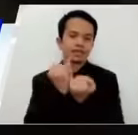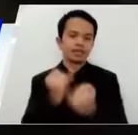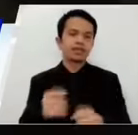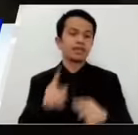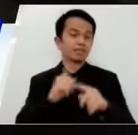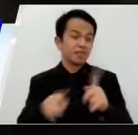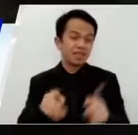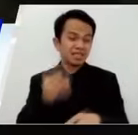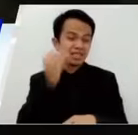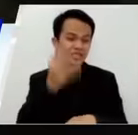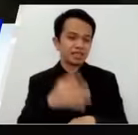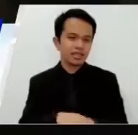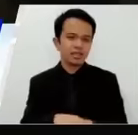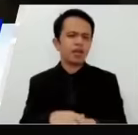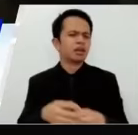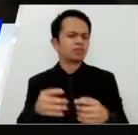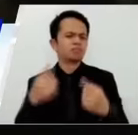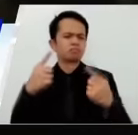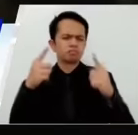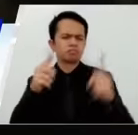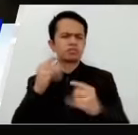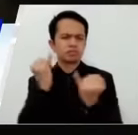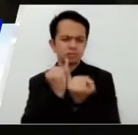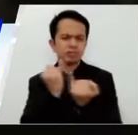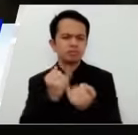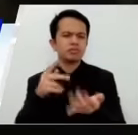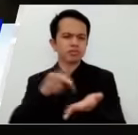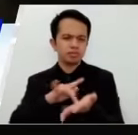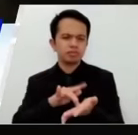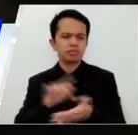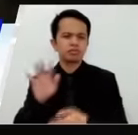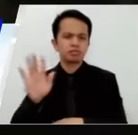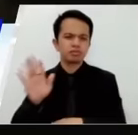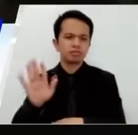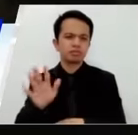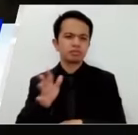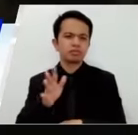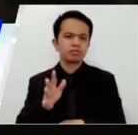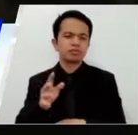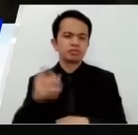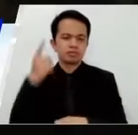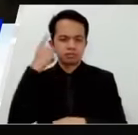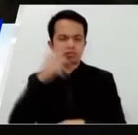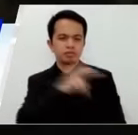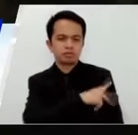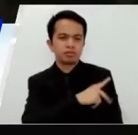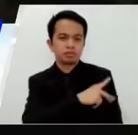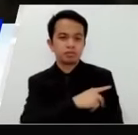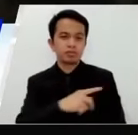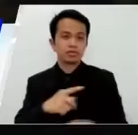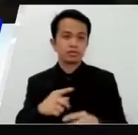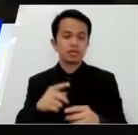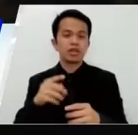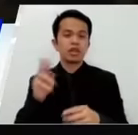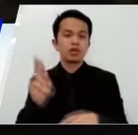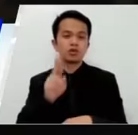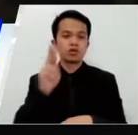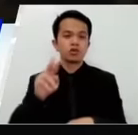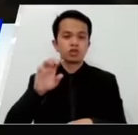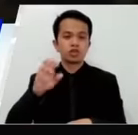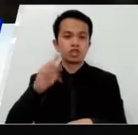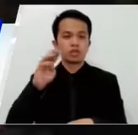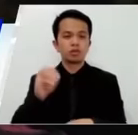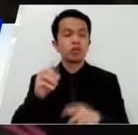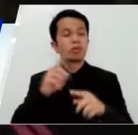hindi nako-cover naman po ng PhilHealth yung gamot ng isang pasyente under the chemotherapy. Pero hindi din